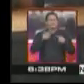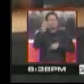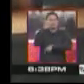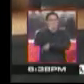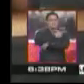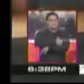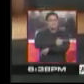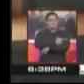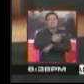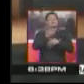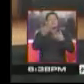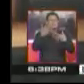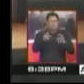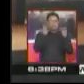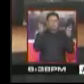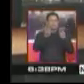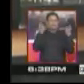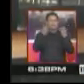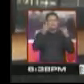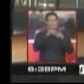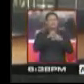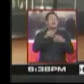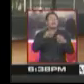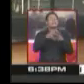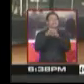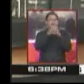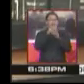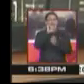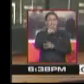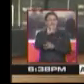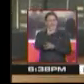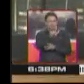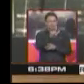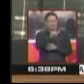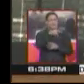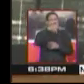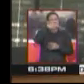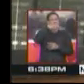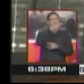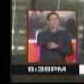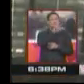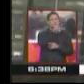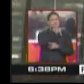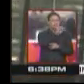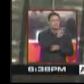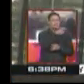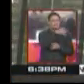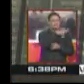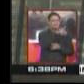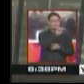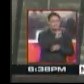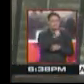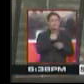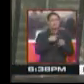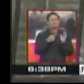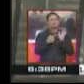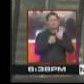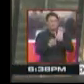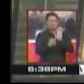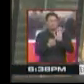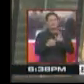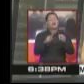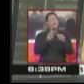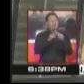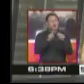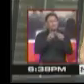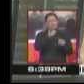Matapos manalo sa American Idol, sumabak na sa TV guesting si Philip Phillips. Eh si Jessica, kamusta naman kaya ang career? Ikuwento